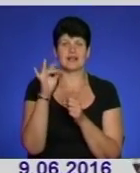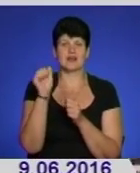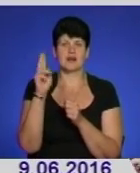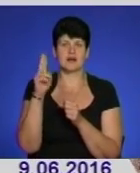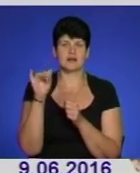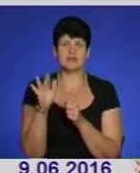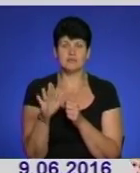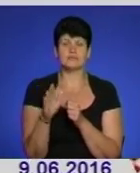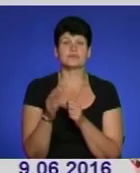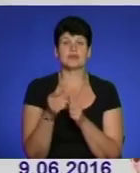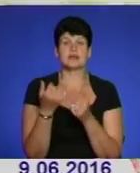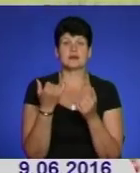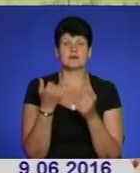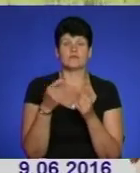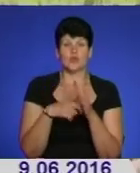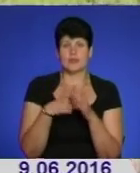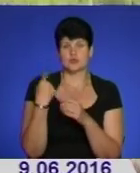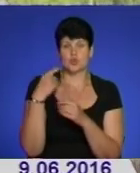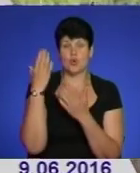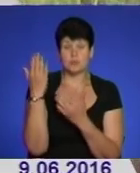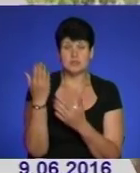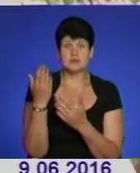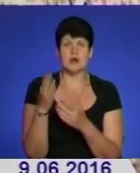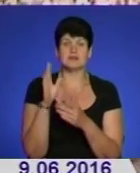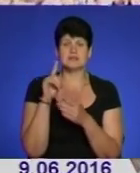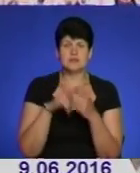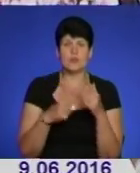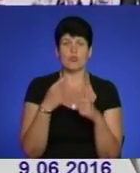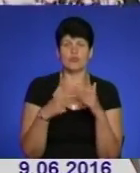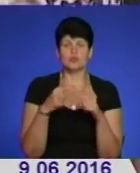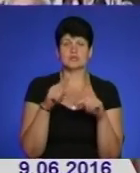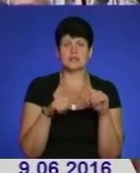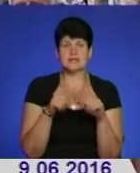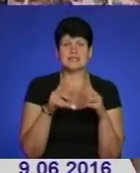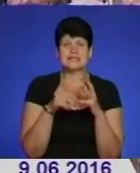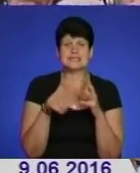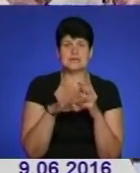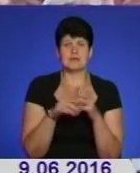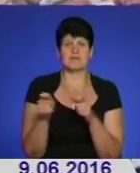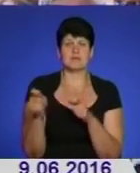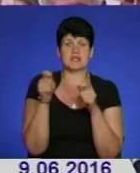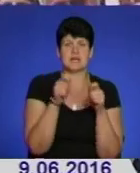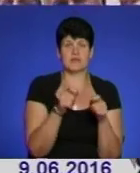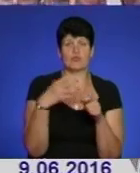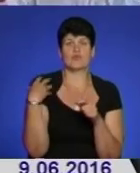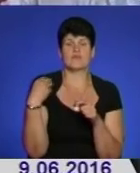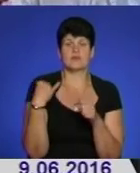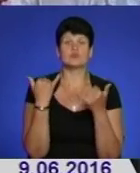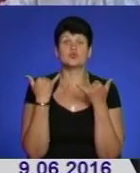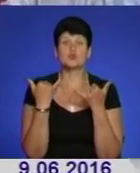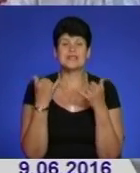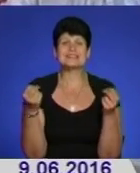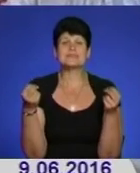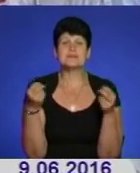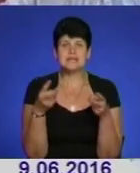Сталінську область. Нині це Донеччина. З надією повернутися на рідні землі він із сім'єю переїхав до Львова. Сьогодні ж